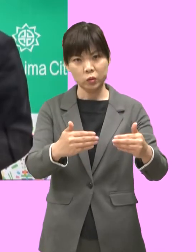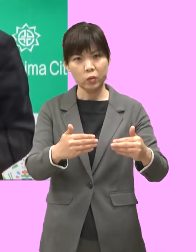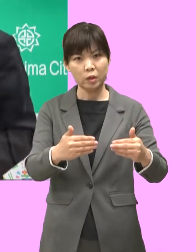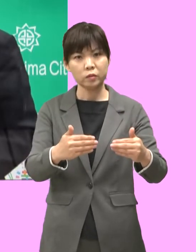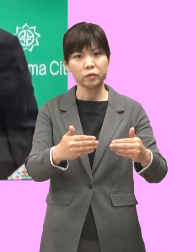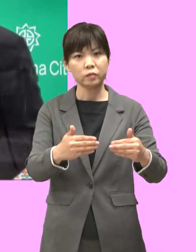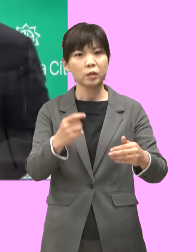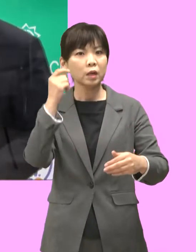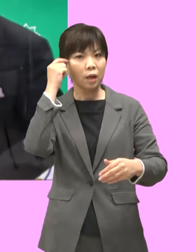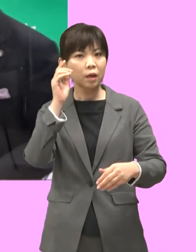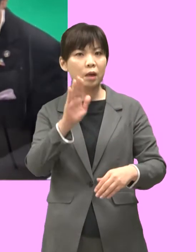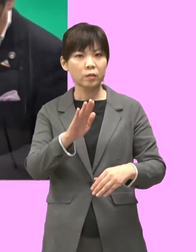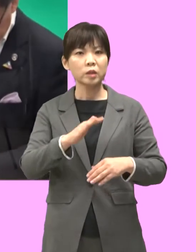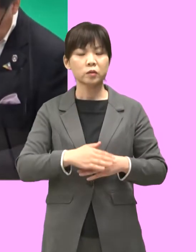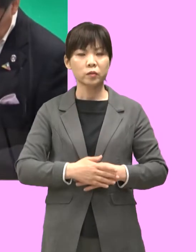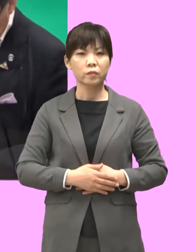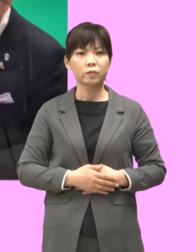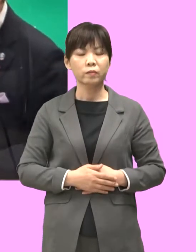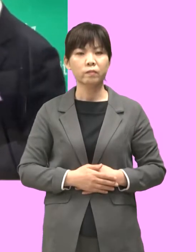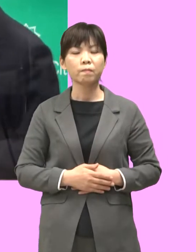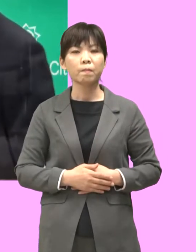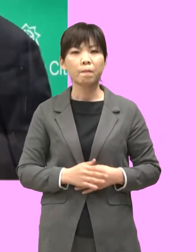ております。なお